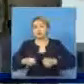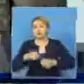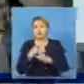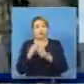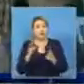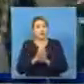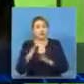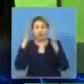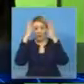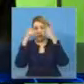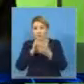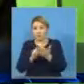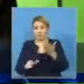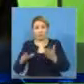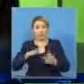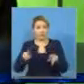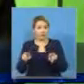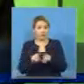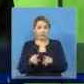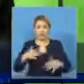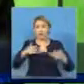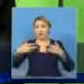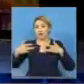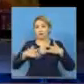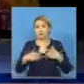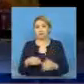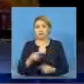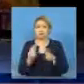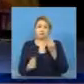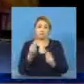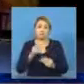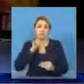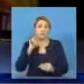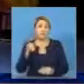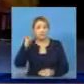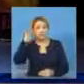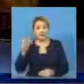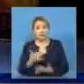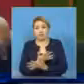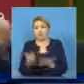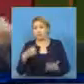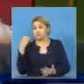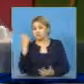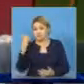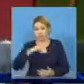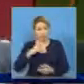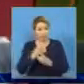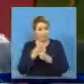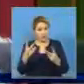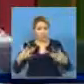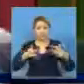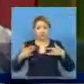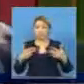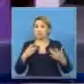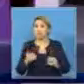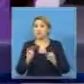қарамастан ғашықтық жырларын арнайды. Сонымен қатар қойылым барысында қалжыңы жарасқан бір сынып оқушыларының түрлі қызықтары көрсетіледі. Қойылым шынайы